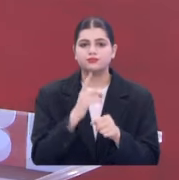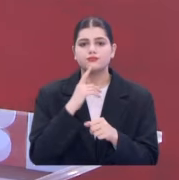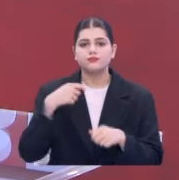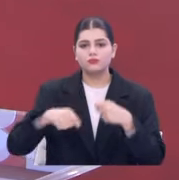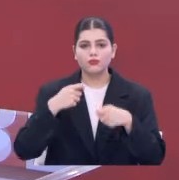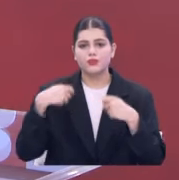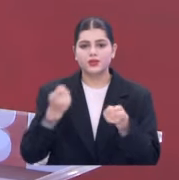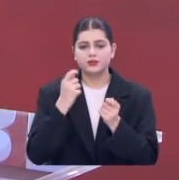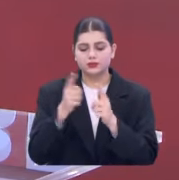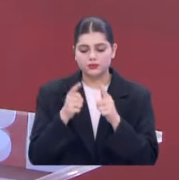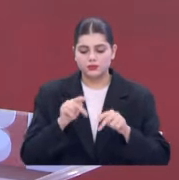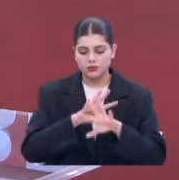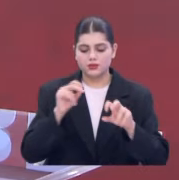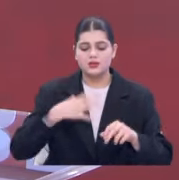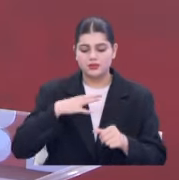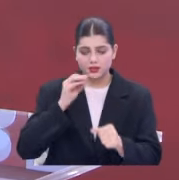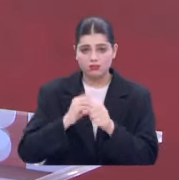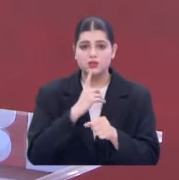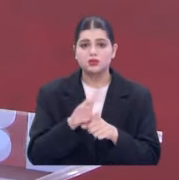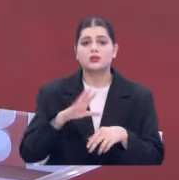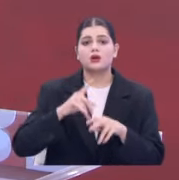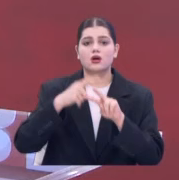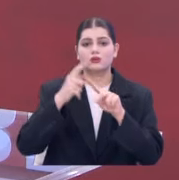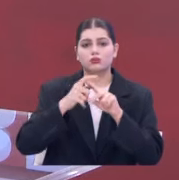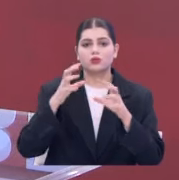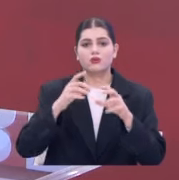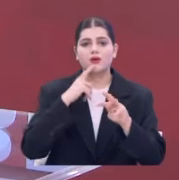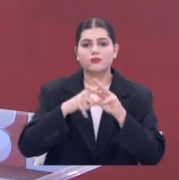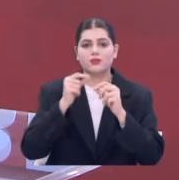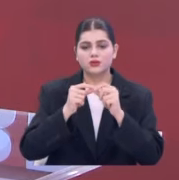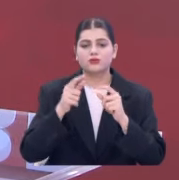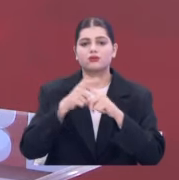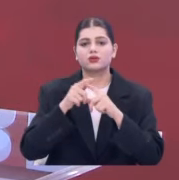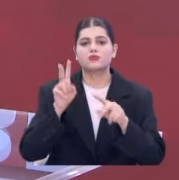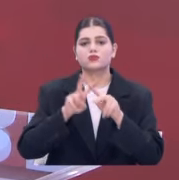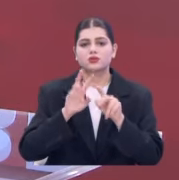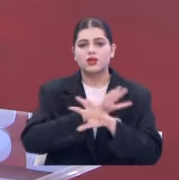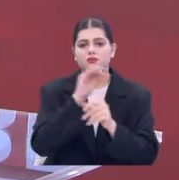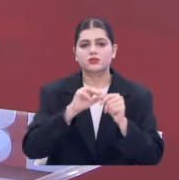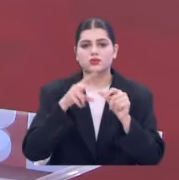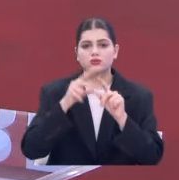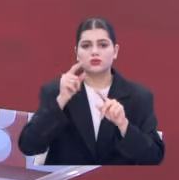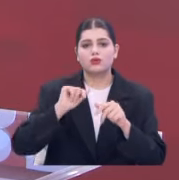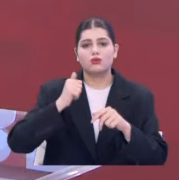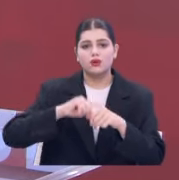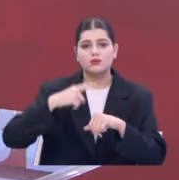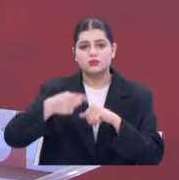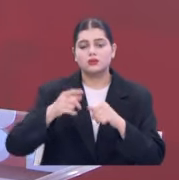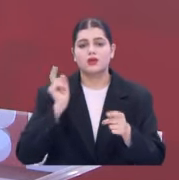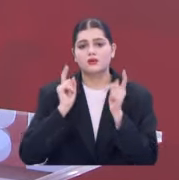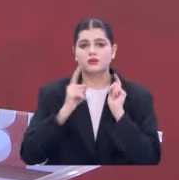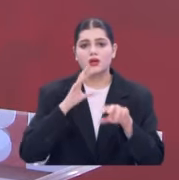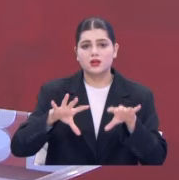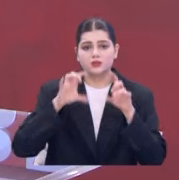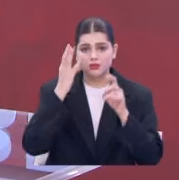banka işlem dökümlerinin istenmesini Arda Turan Emre Belezoğlu Fernando busta ve Selçuk İnan'ın Önümüzdeki duruşmada